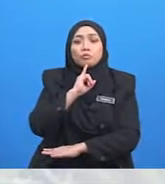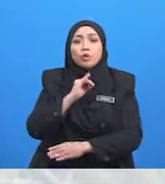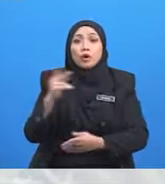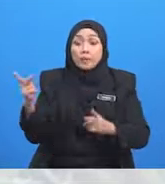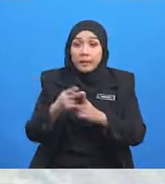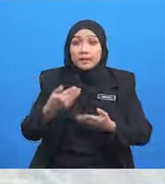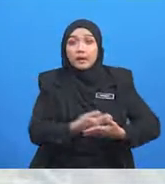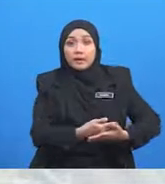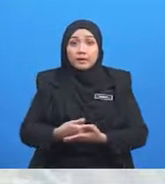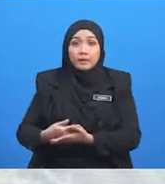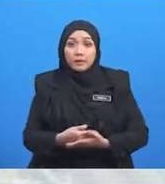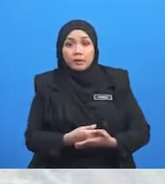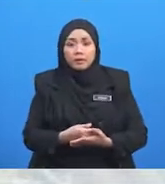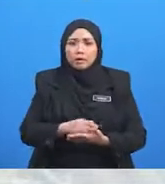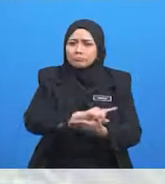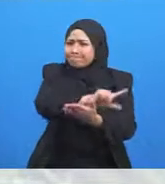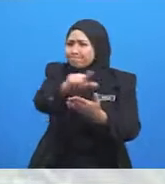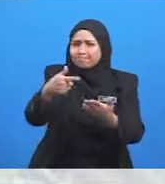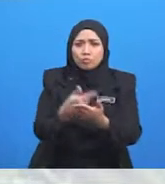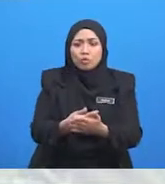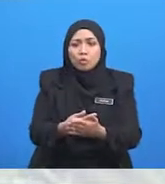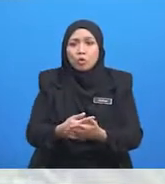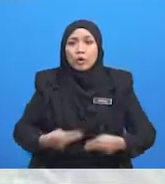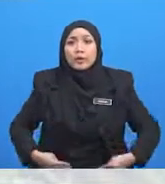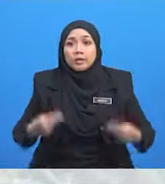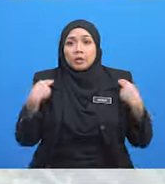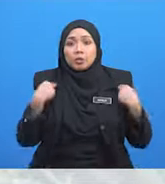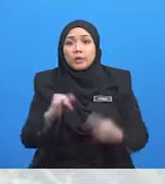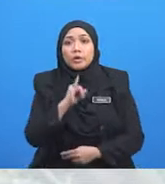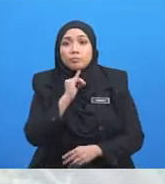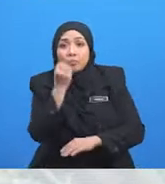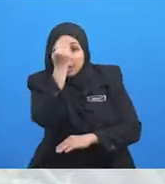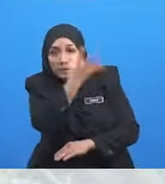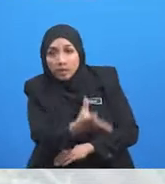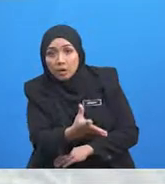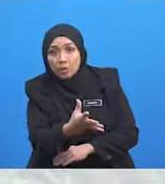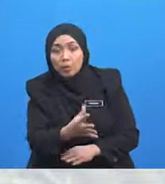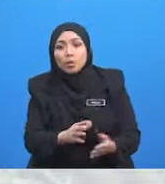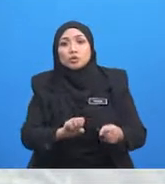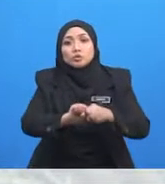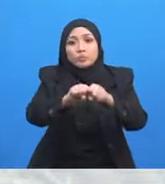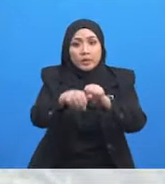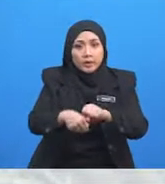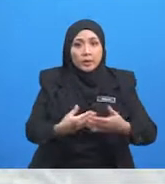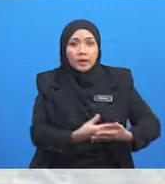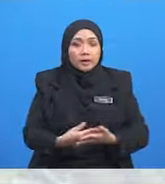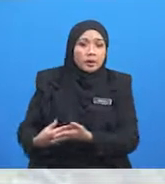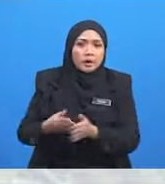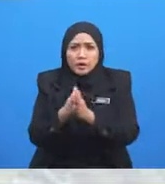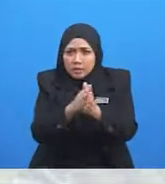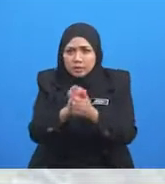keseluruhan kehidupan. Ibu berpesan agar anaknya rajin belajar